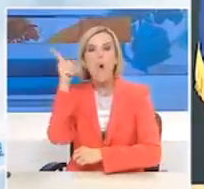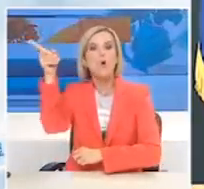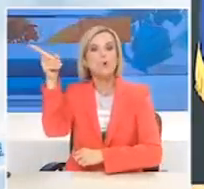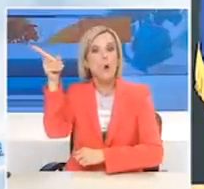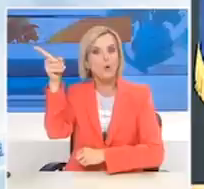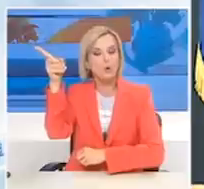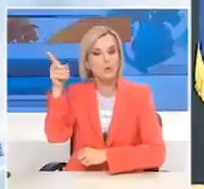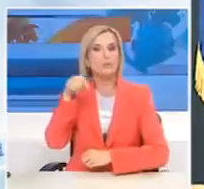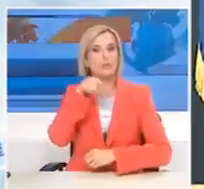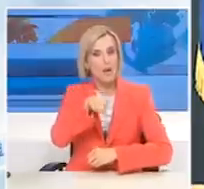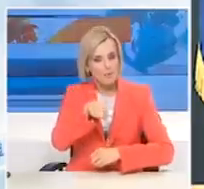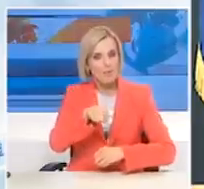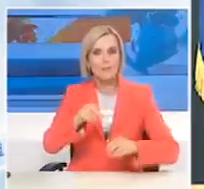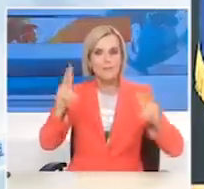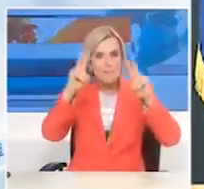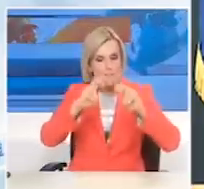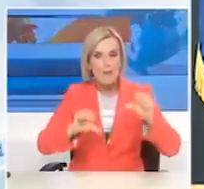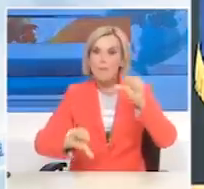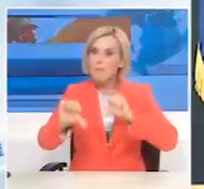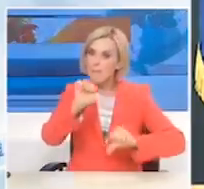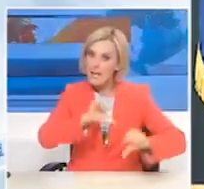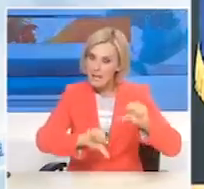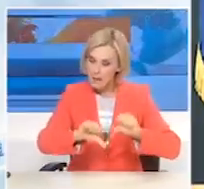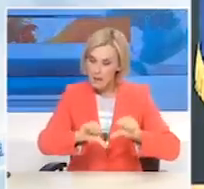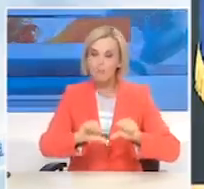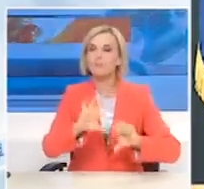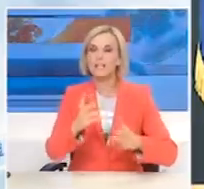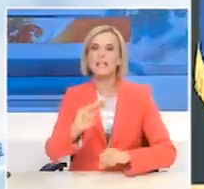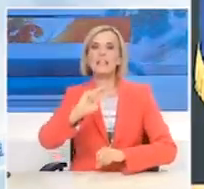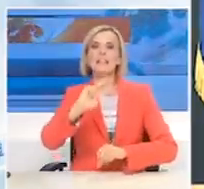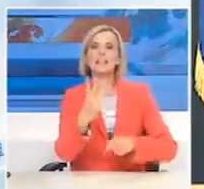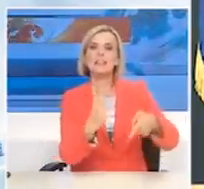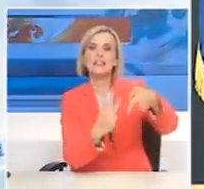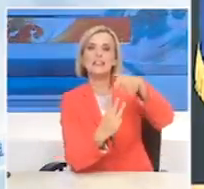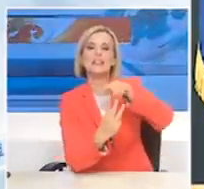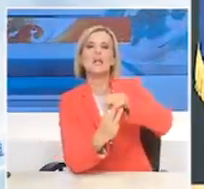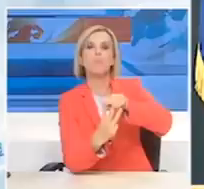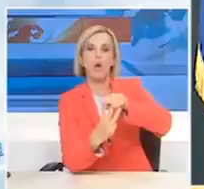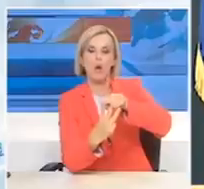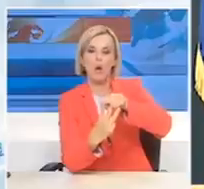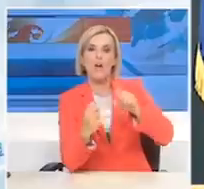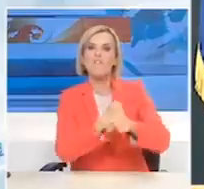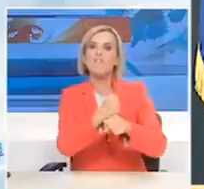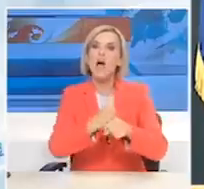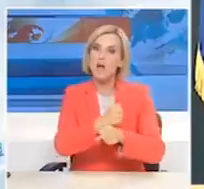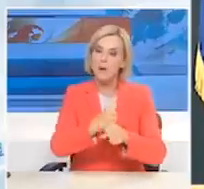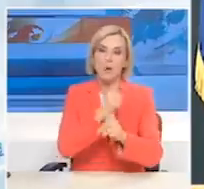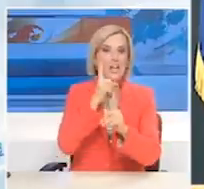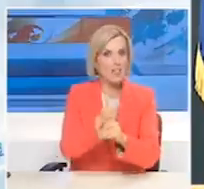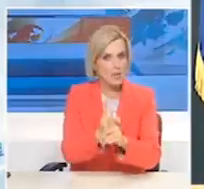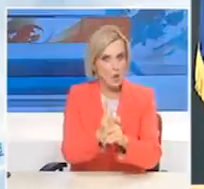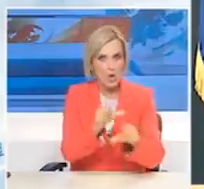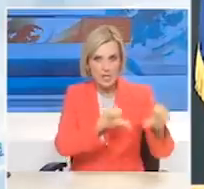μετρίων μορφών της νόσου με τριπλό σχήμα φαρμάκων, ένα με ιδιότητες κατά του ιού HIV και δύο με γενικότερες αντιοικίες